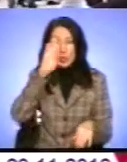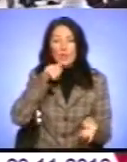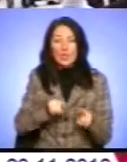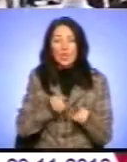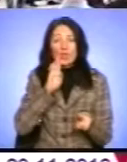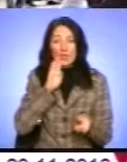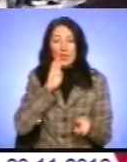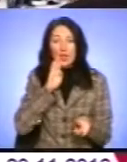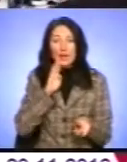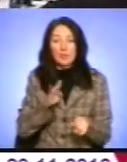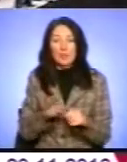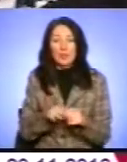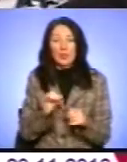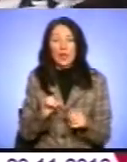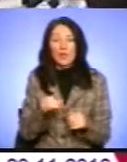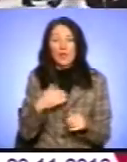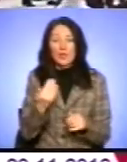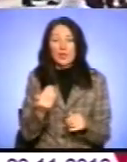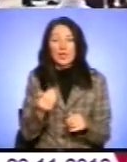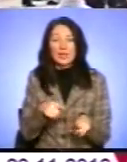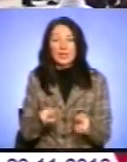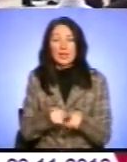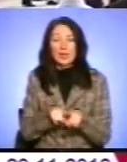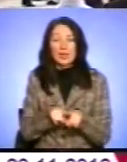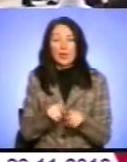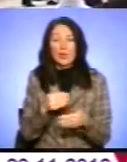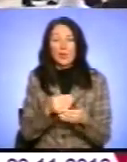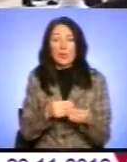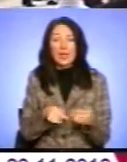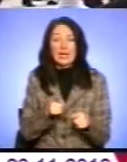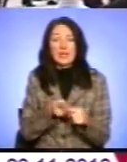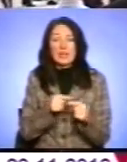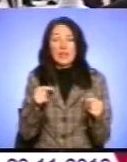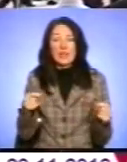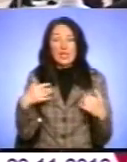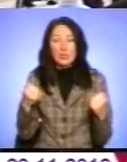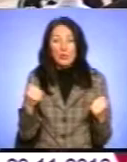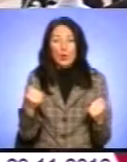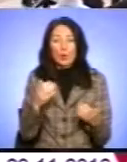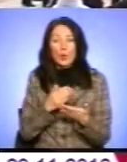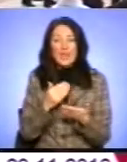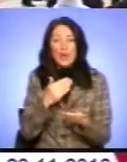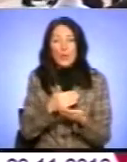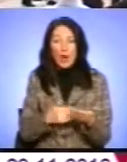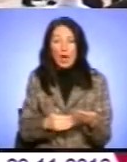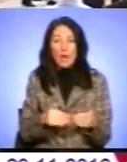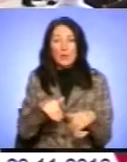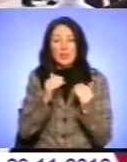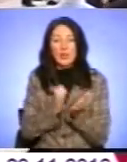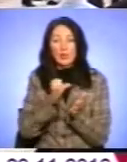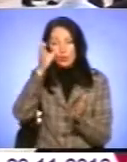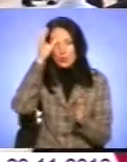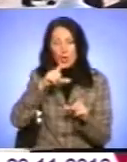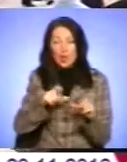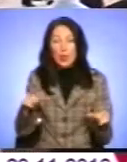І вони за таку ці види спорту, які вони сьогодні приймають участь, вони є в програмі загальноосвітньої школи з